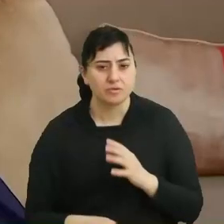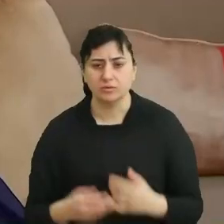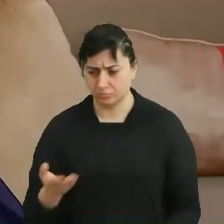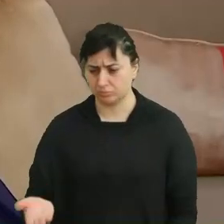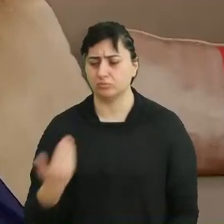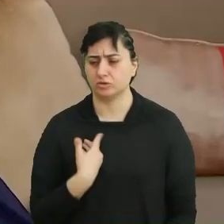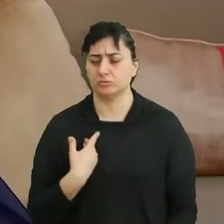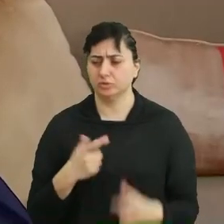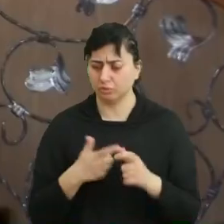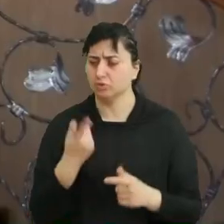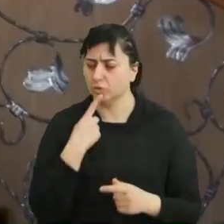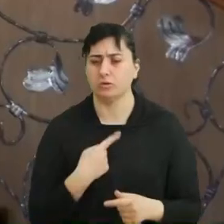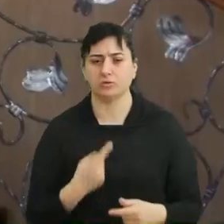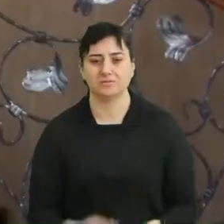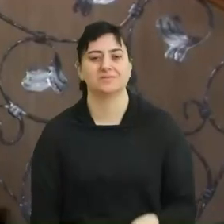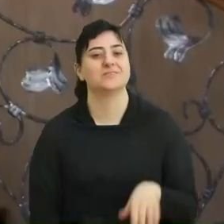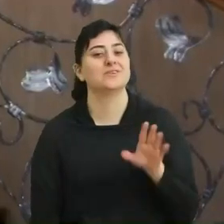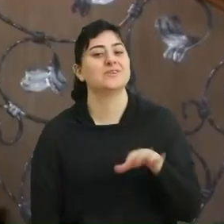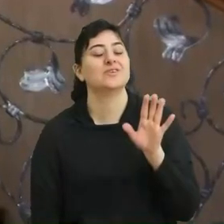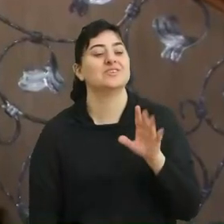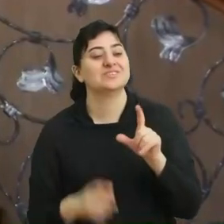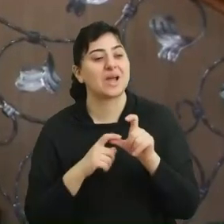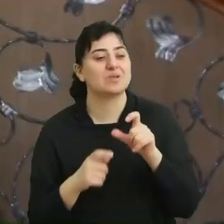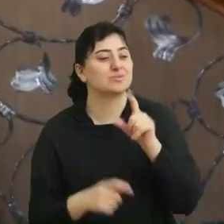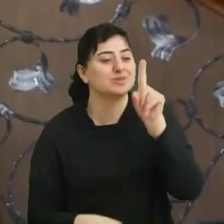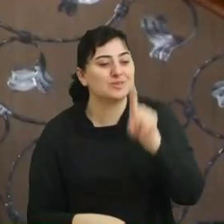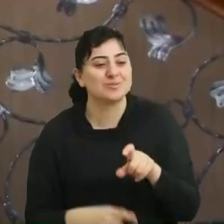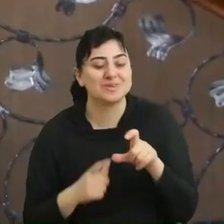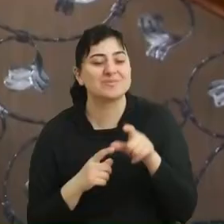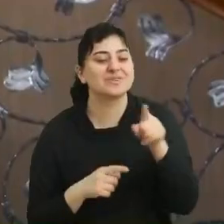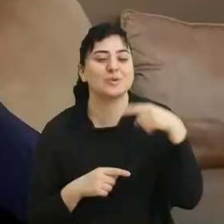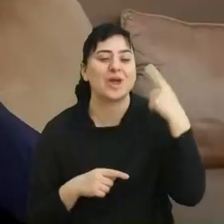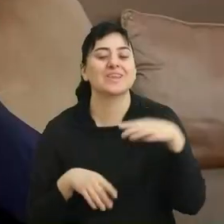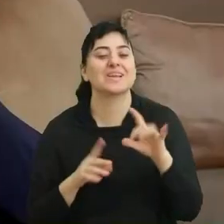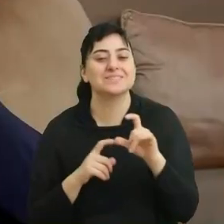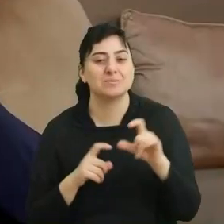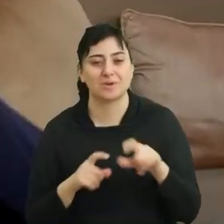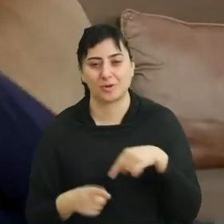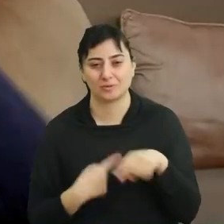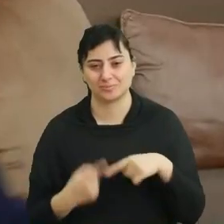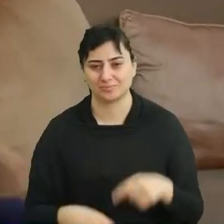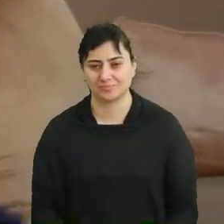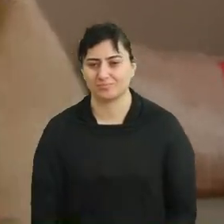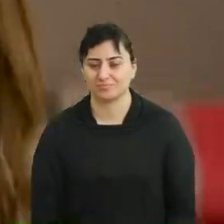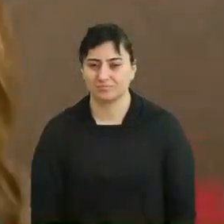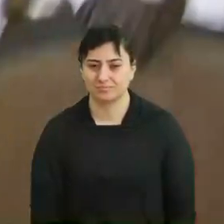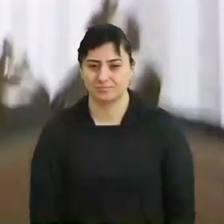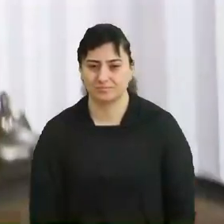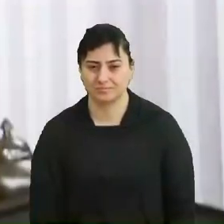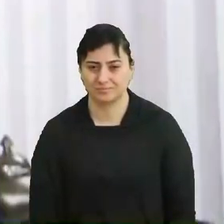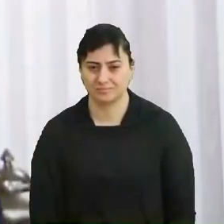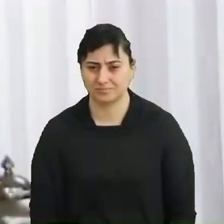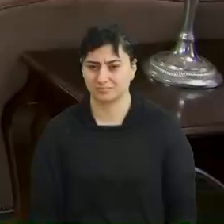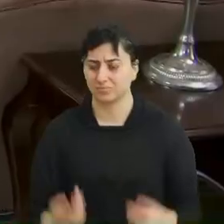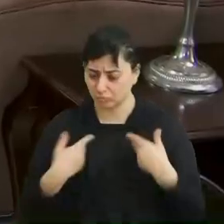Buradayım Şükrü. Sor Şükrü. Yok yok, ben Zarp Bey'i sorayım, siz değil efendim. Tahammülsüzce gözlerini yumarak ayağa